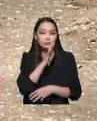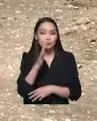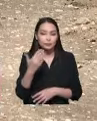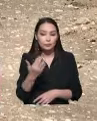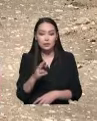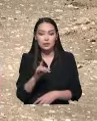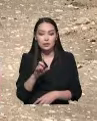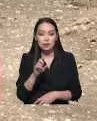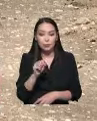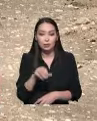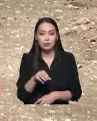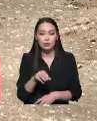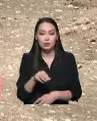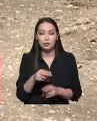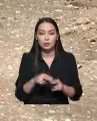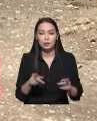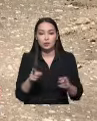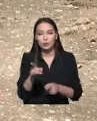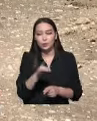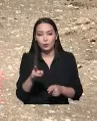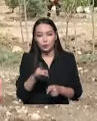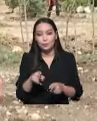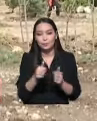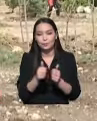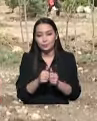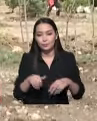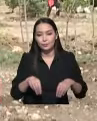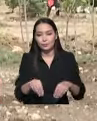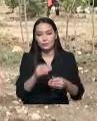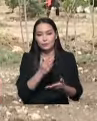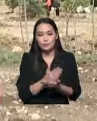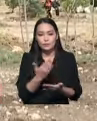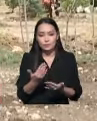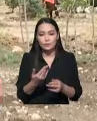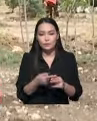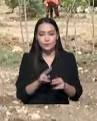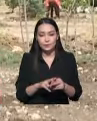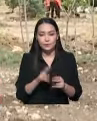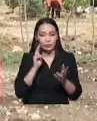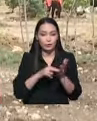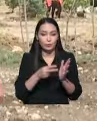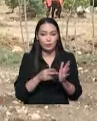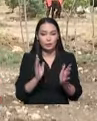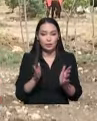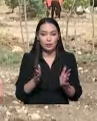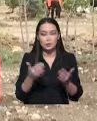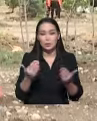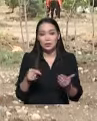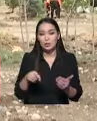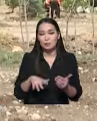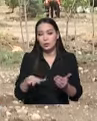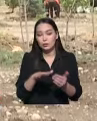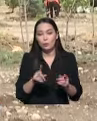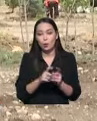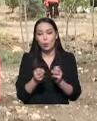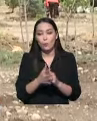Қызылабат, Көлтоған шағын аудандар жағында отырғызылды. Ол жерде суғару жүйесін жүргізіліп отыр. Мына жақта да 15